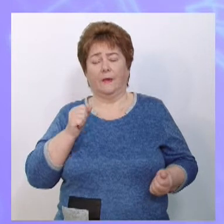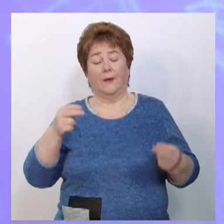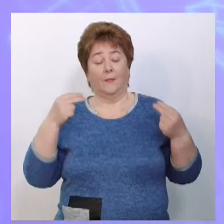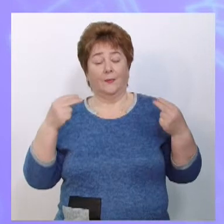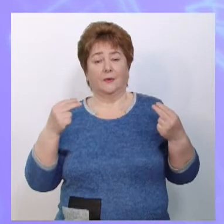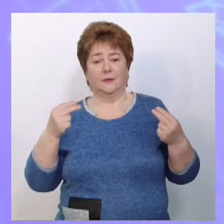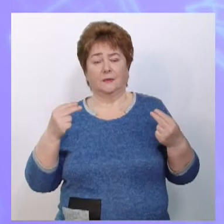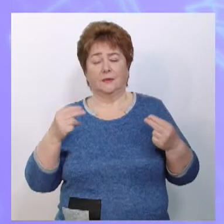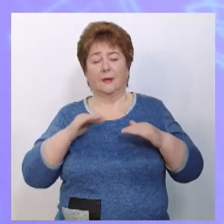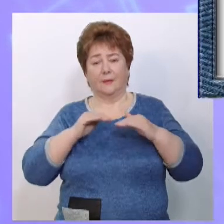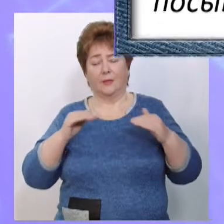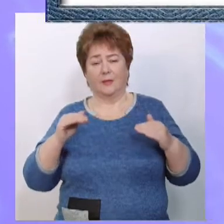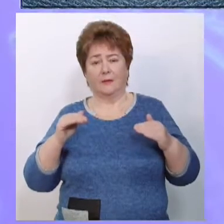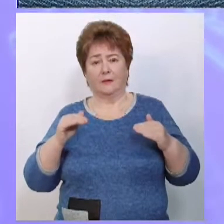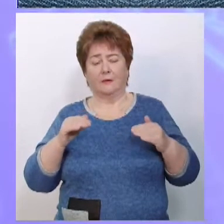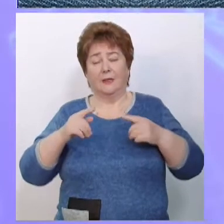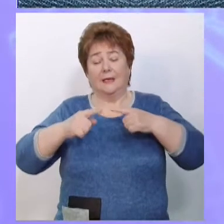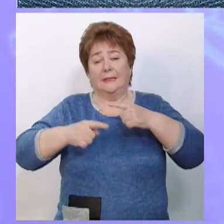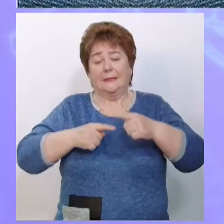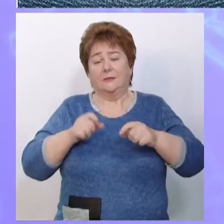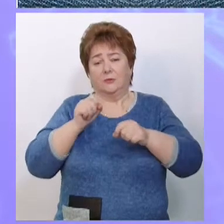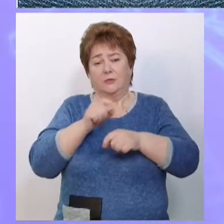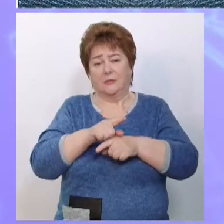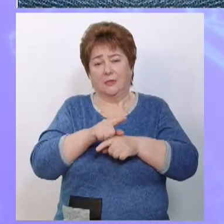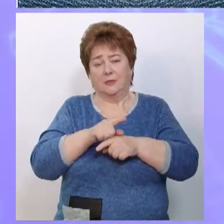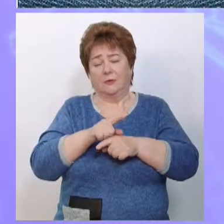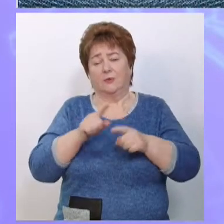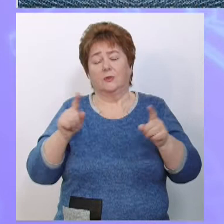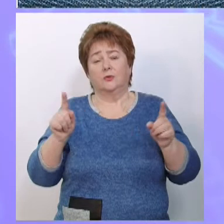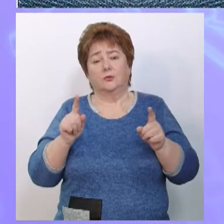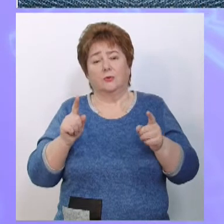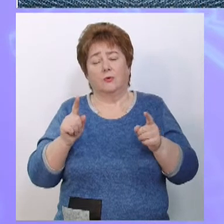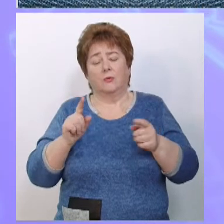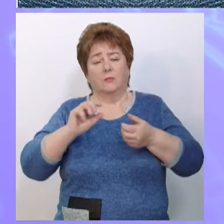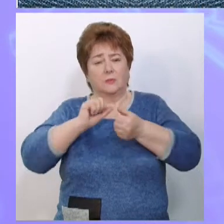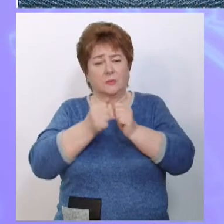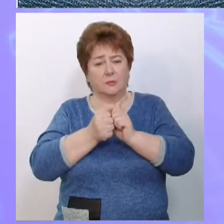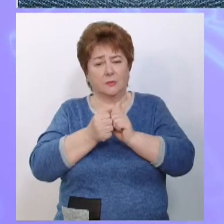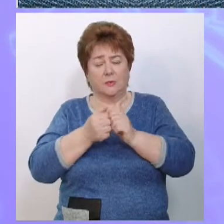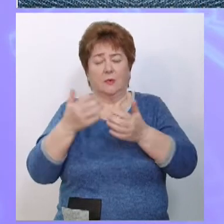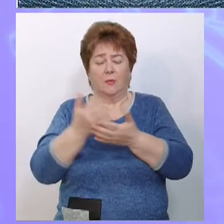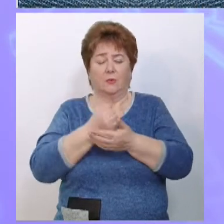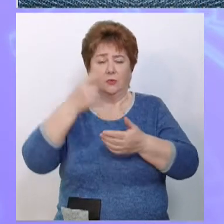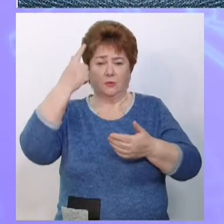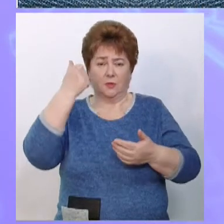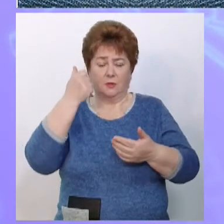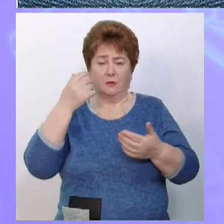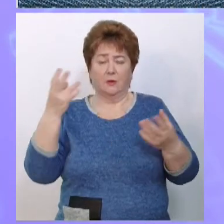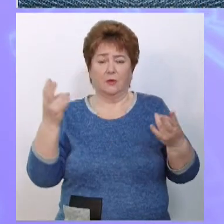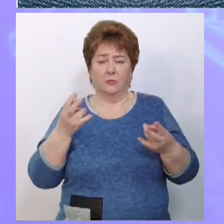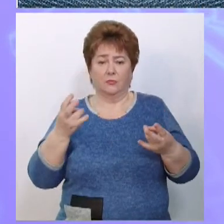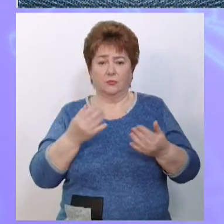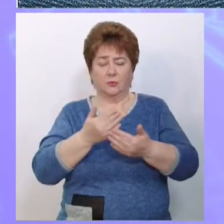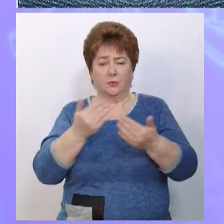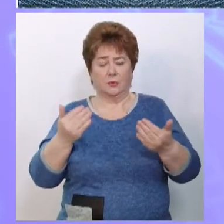Замечательно. Ребята, следующее задание. Чтобы закрепить полученные знания, нам